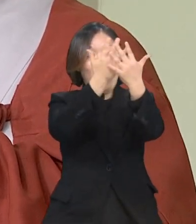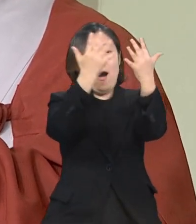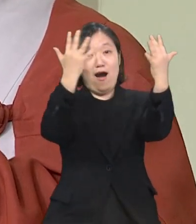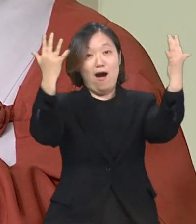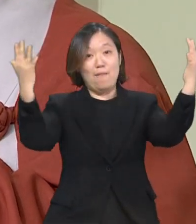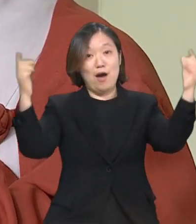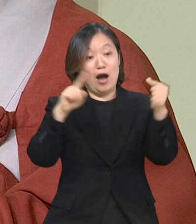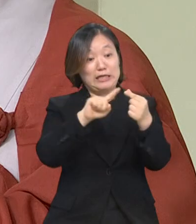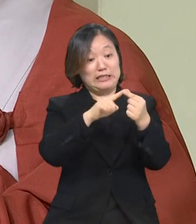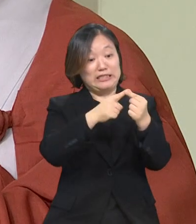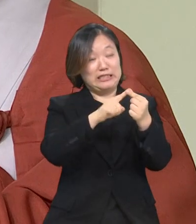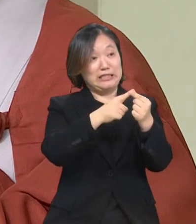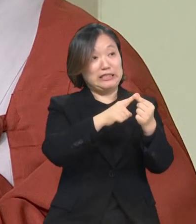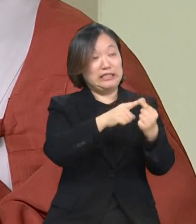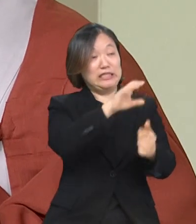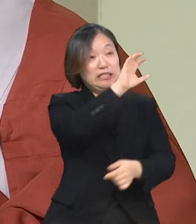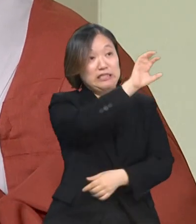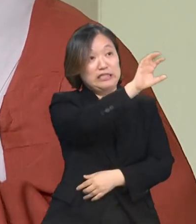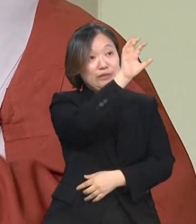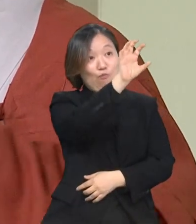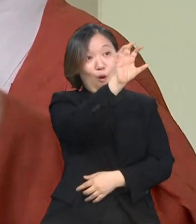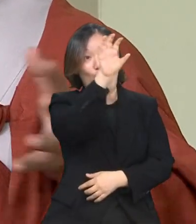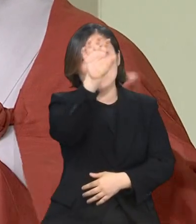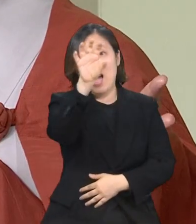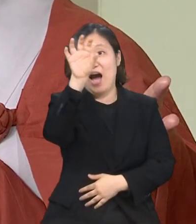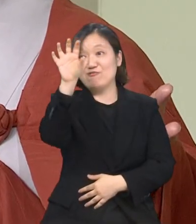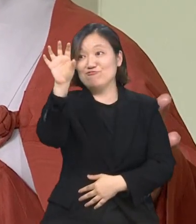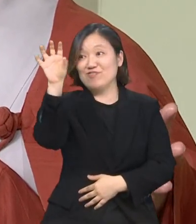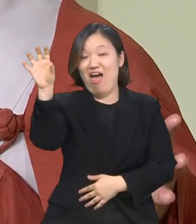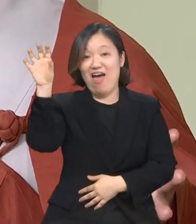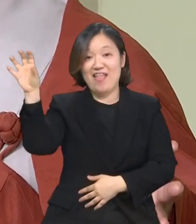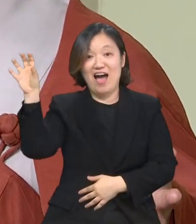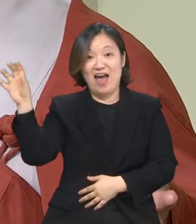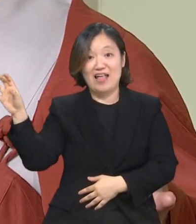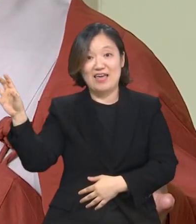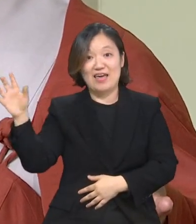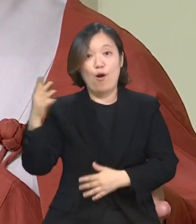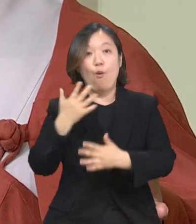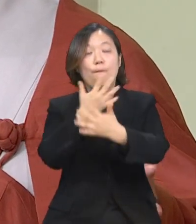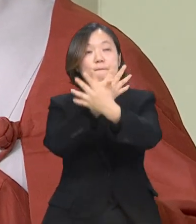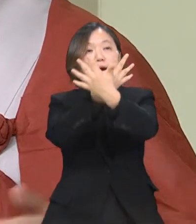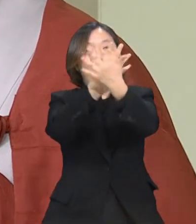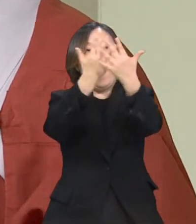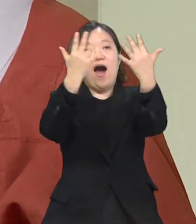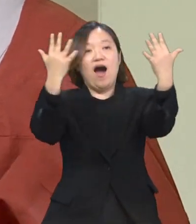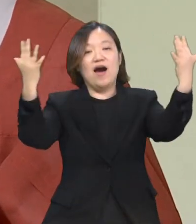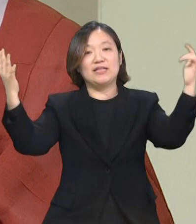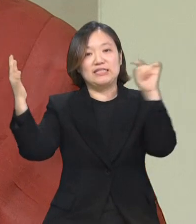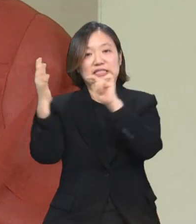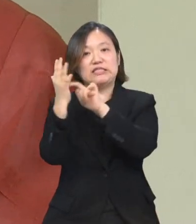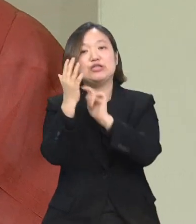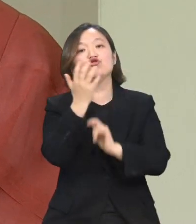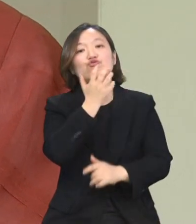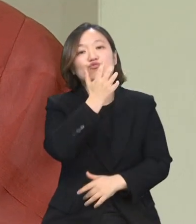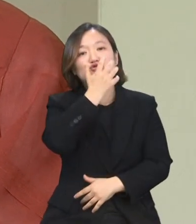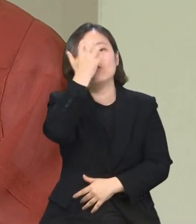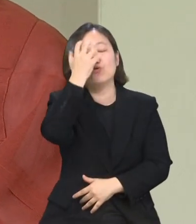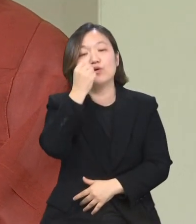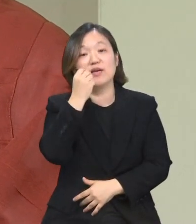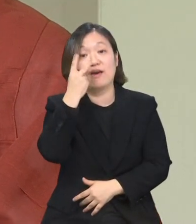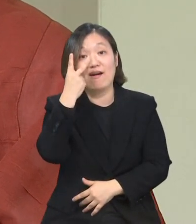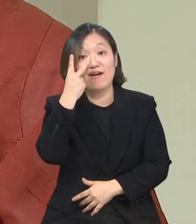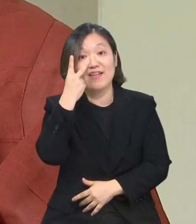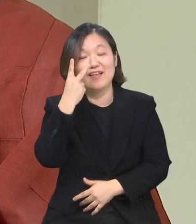글씨가 환한 광명 속에서 눈앞에서 짠하고 펼쳐지는 꿈을 꾸면서 잠에서 딱